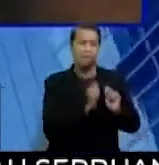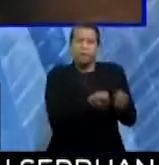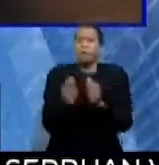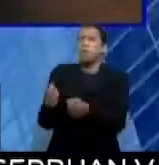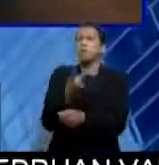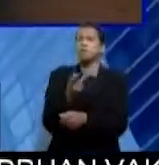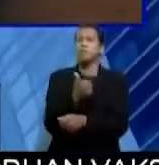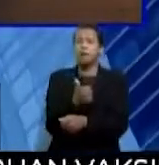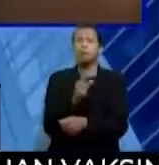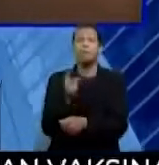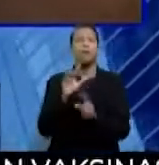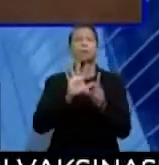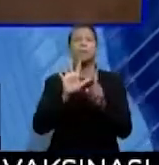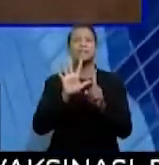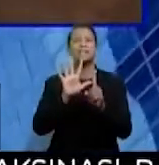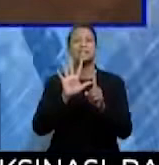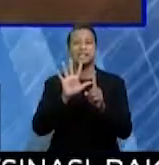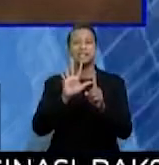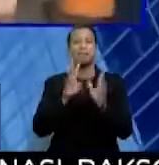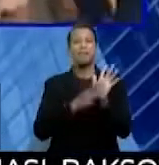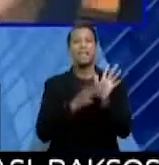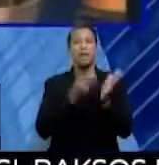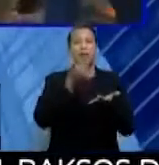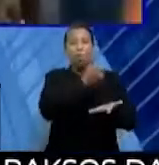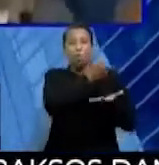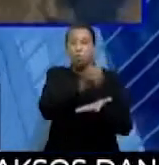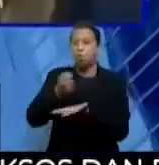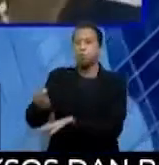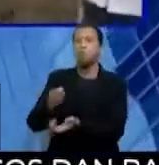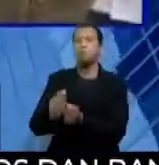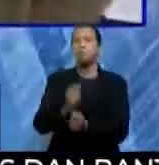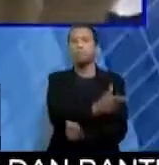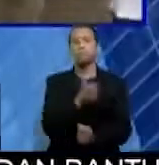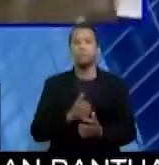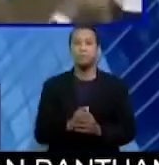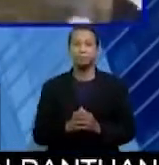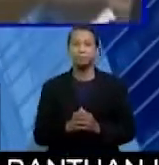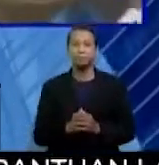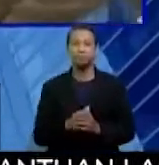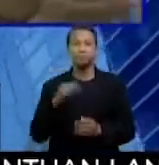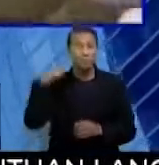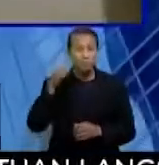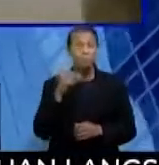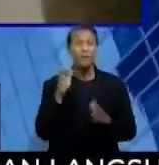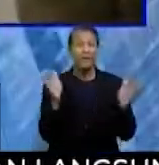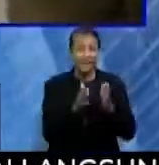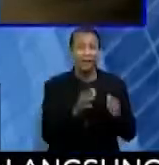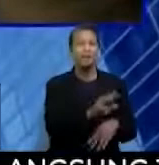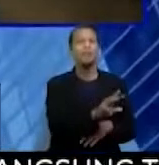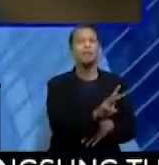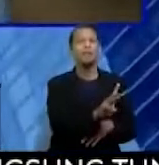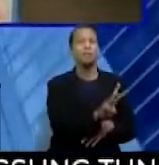yang teralokasi untuk total 60 film, di mana itu ada 30 film pendek dan 30 film dokumenter pendek dengan masing-masing